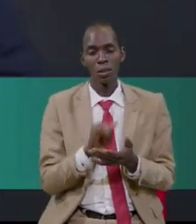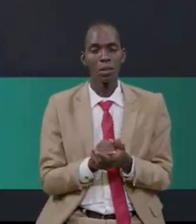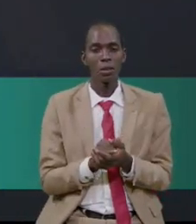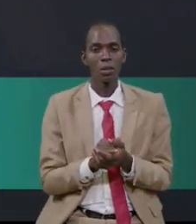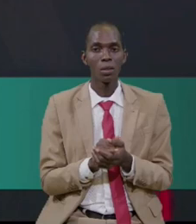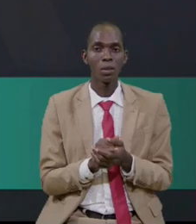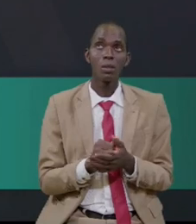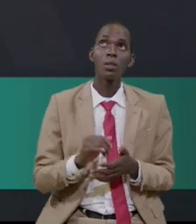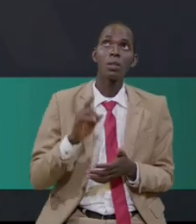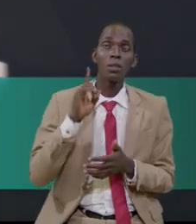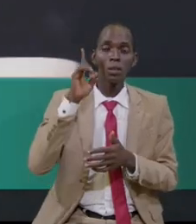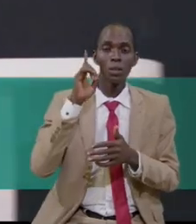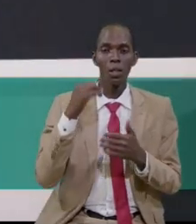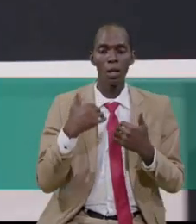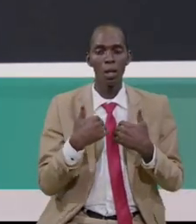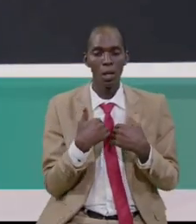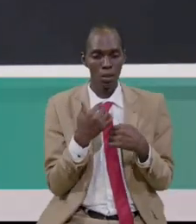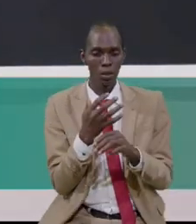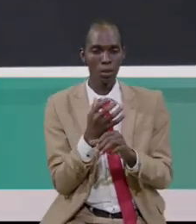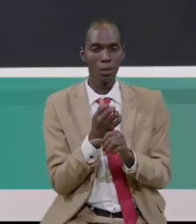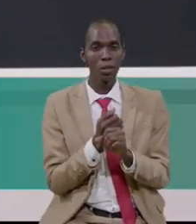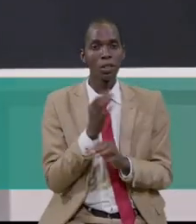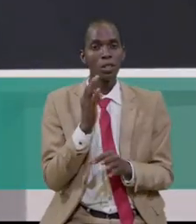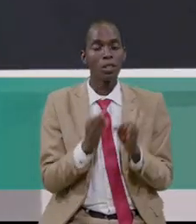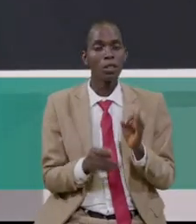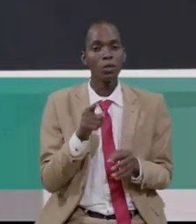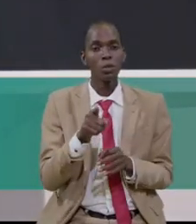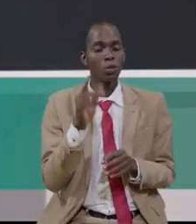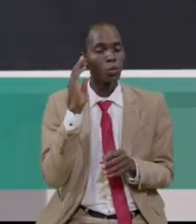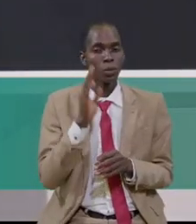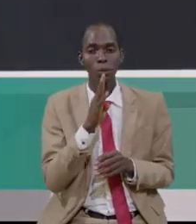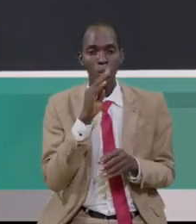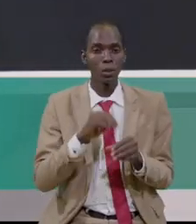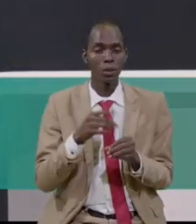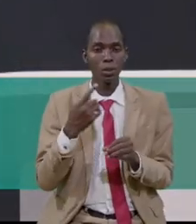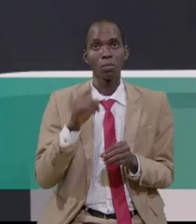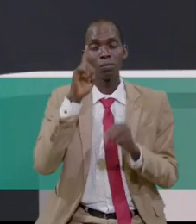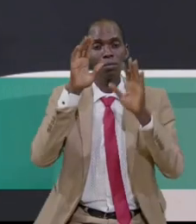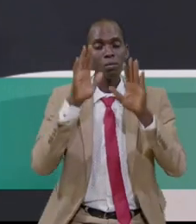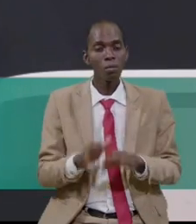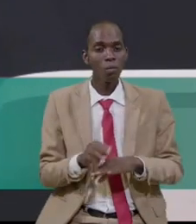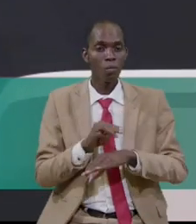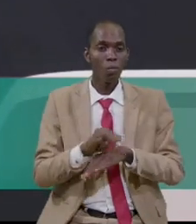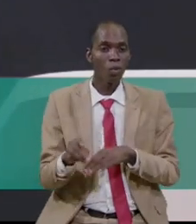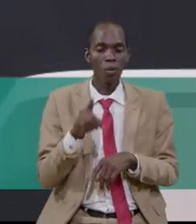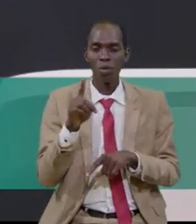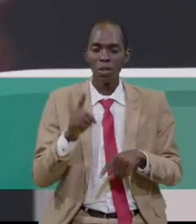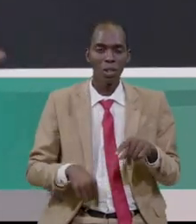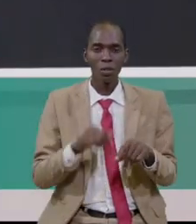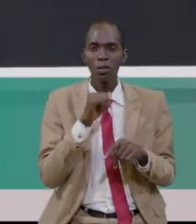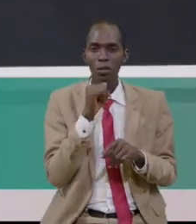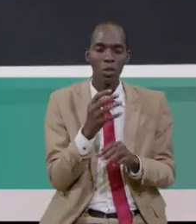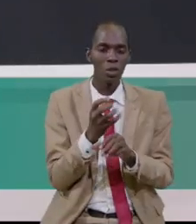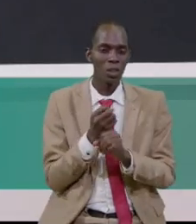Il a obtenu. Si nous voulons avoir un ministère excellent, nous devons obtenir. Vous ne pouvez pas l'atteindre par